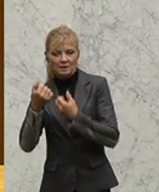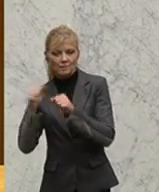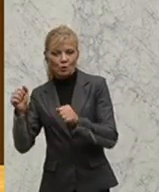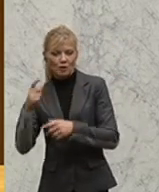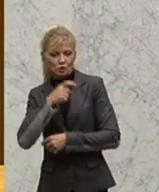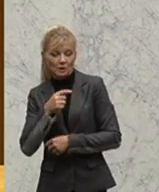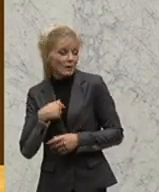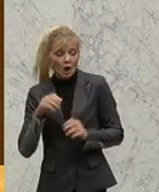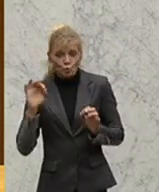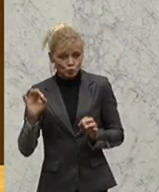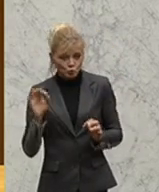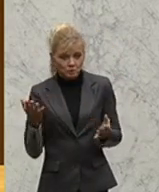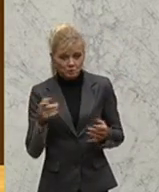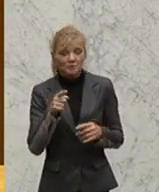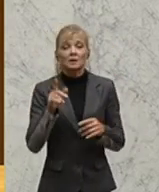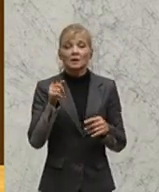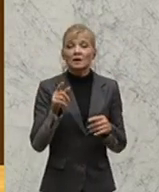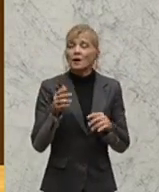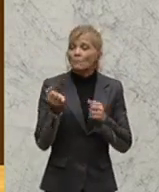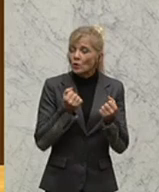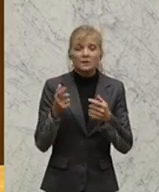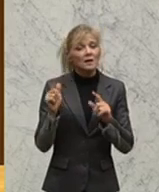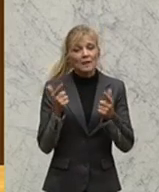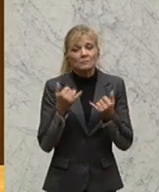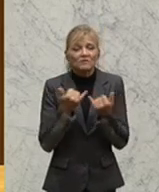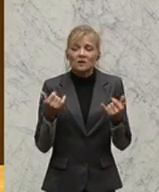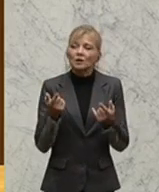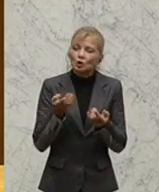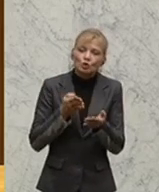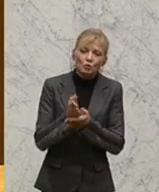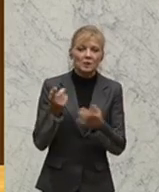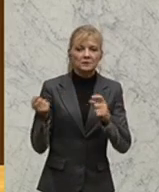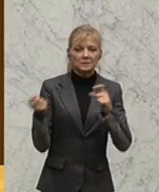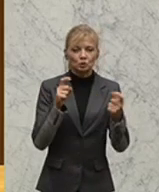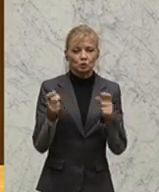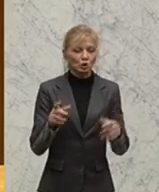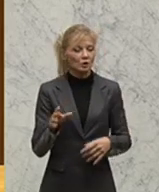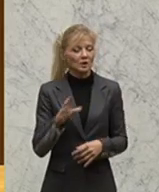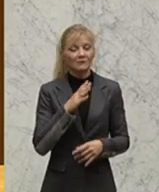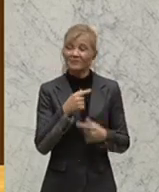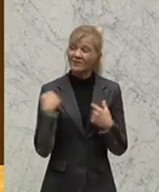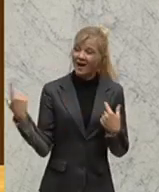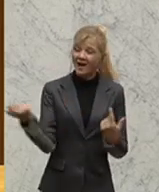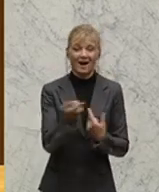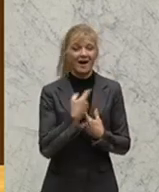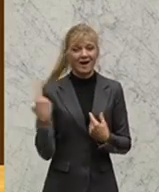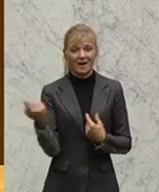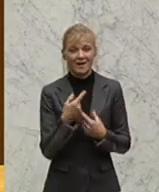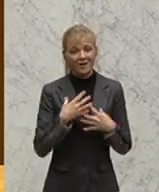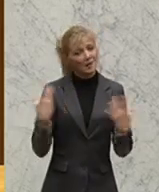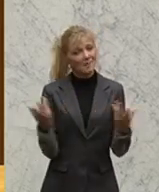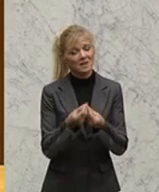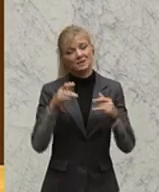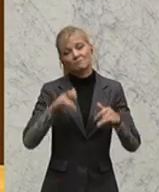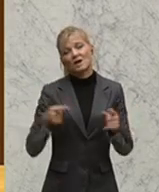Diskussion. Und ich denke mir, wir alle gemeinsam haben das Ziel, Arbeitsplätze zu schaffen und auf der anderen